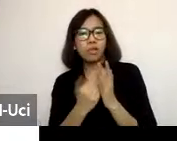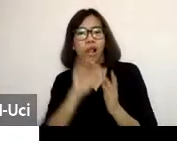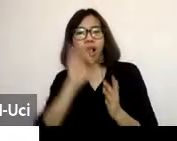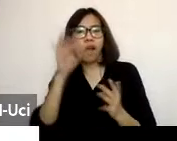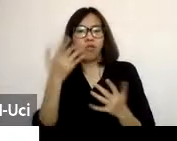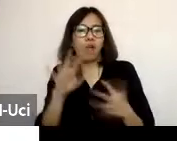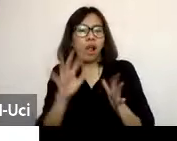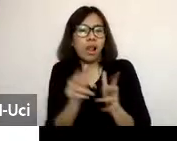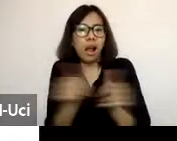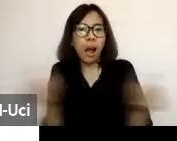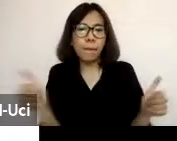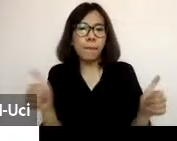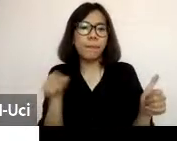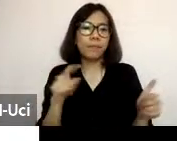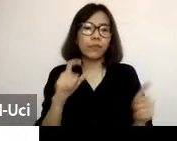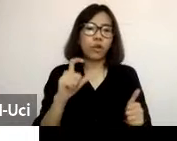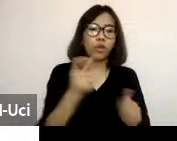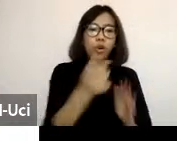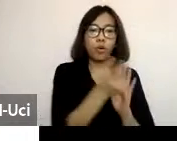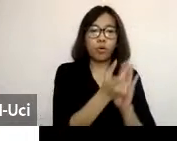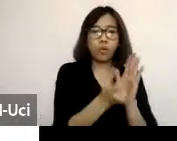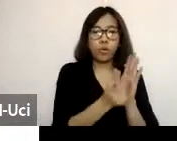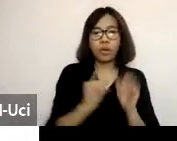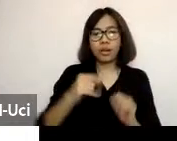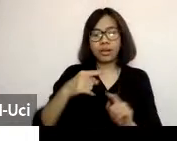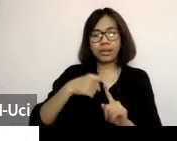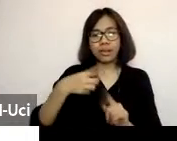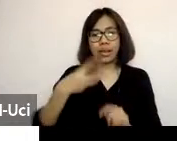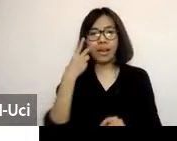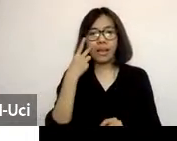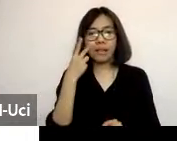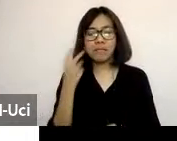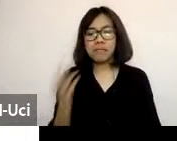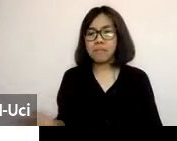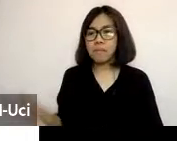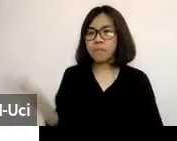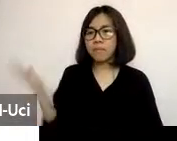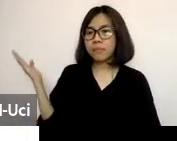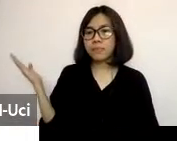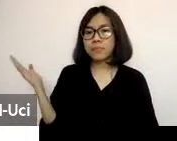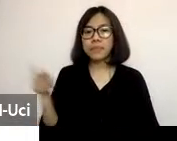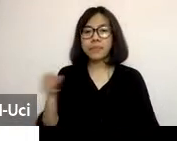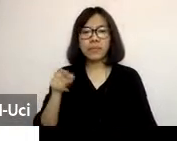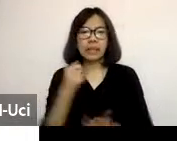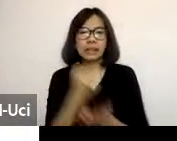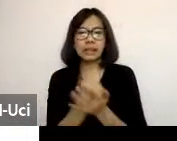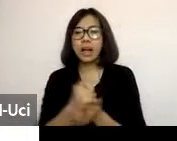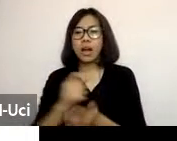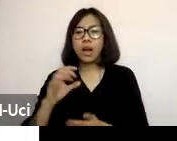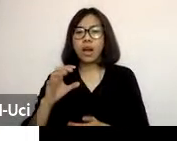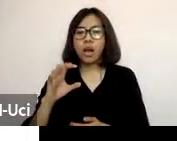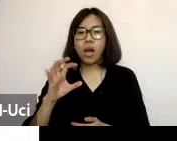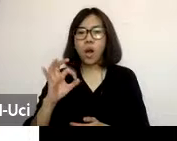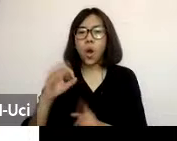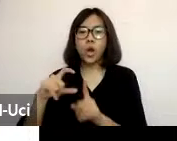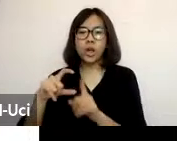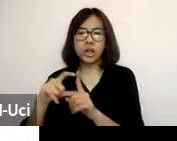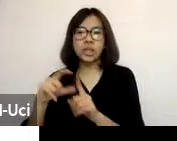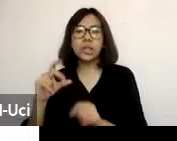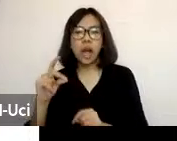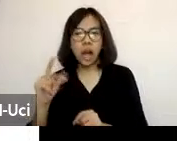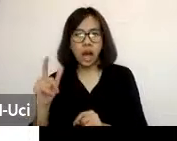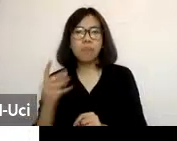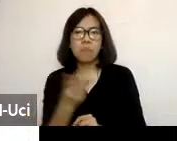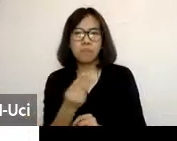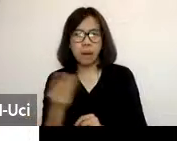ini daftar cuti level undang-undang yang suka SCR tapi ini belum konflik Gem konkret hanya